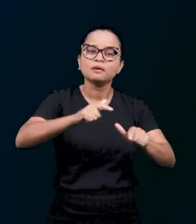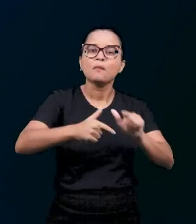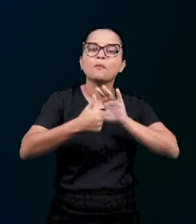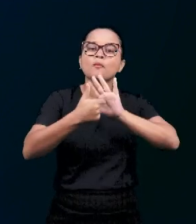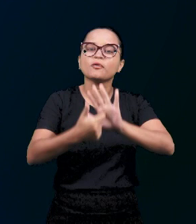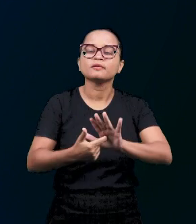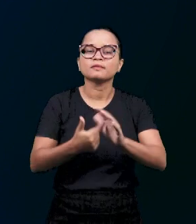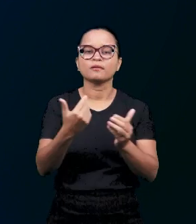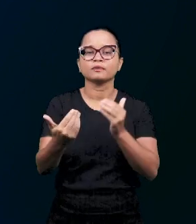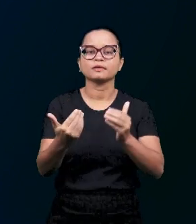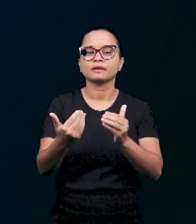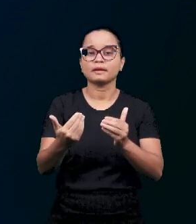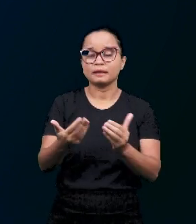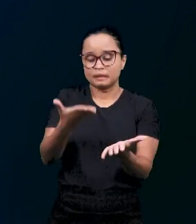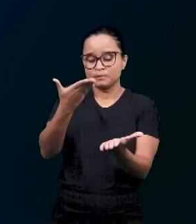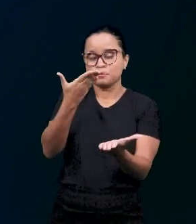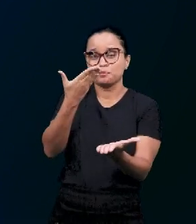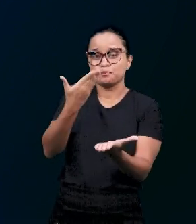cadre